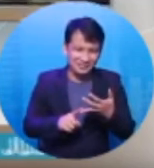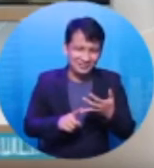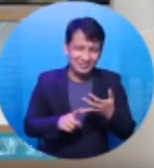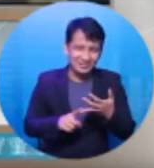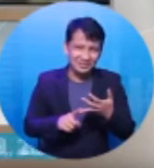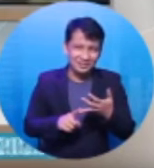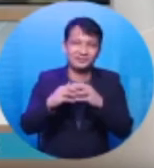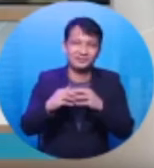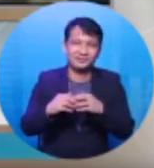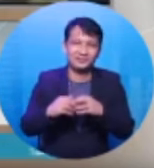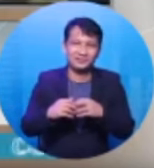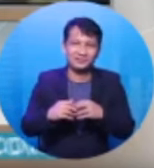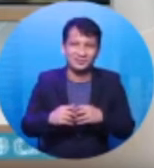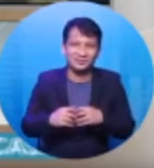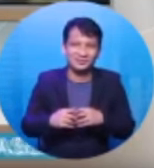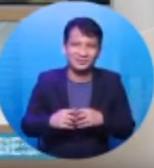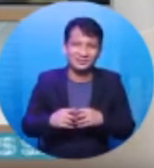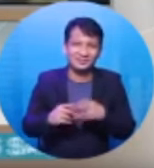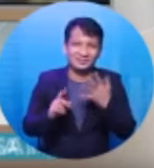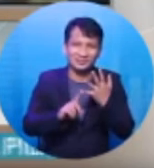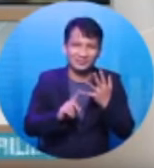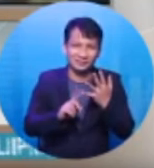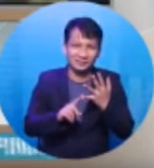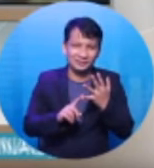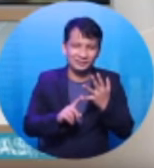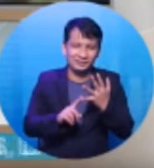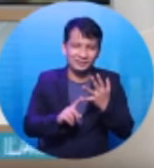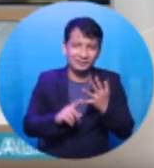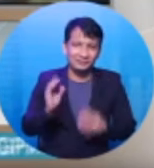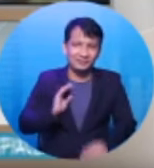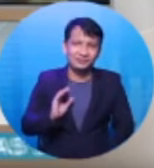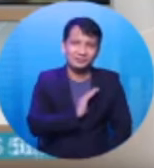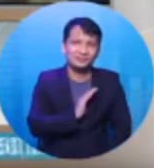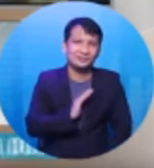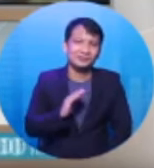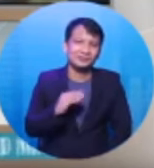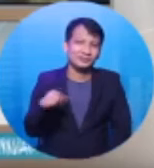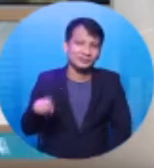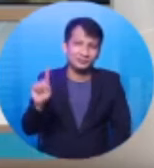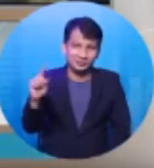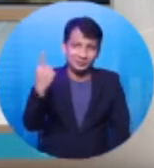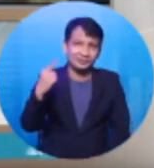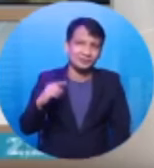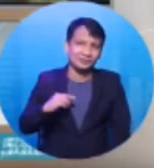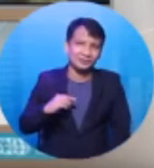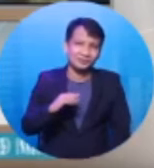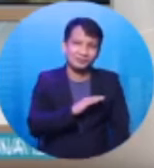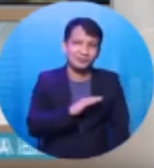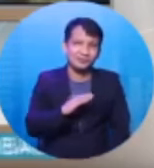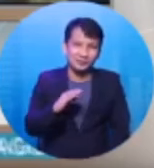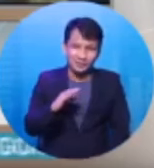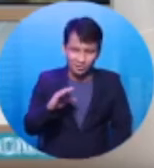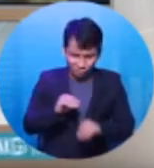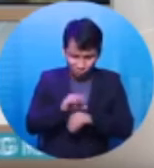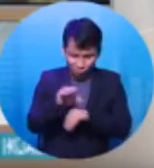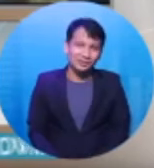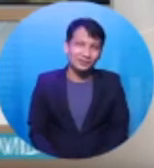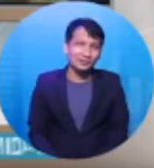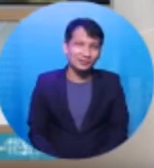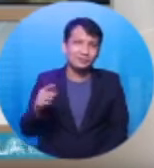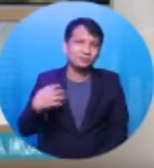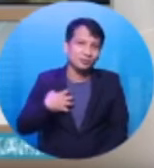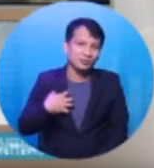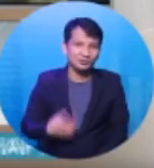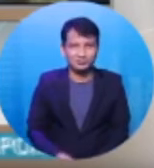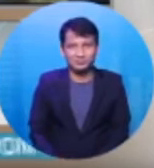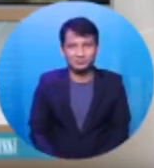may construction isa. Contractor? Okay. Oh, tapos yung isa, konsihal. Konsihal? Bakit? Ano pa yung isa?